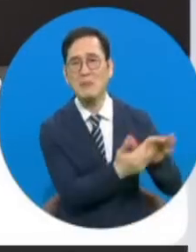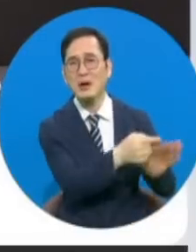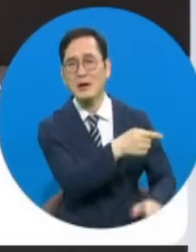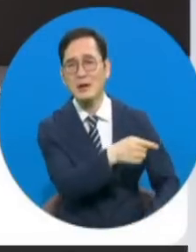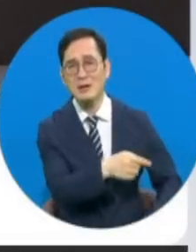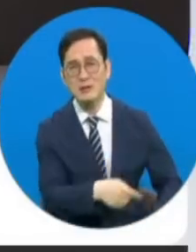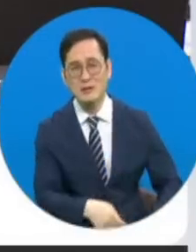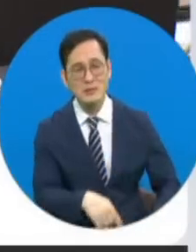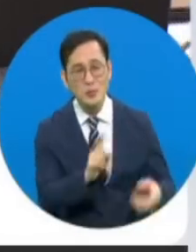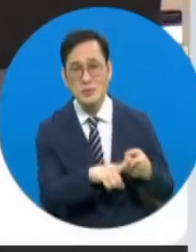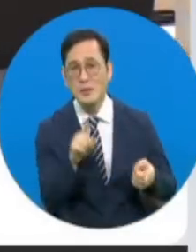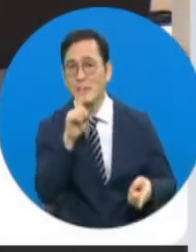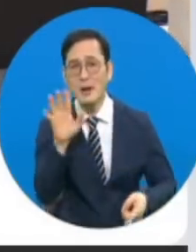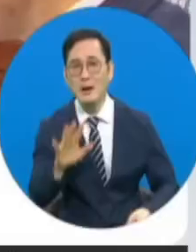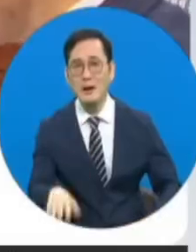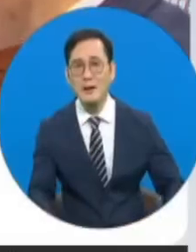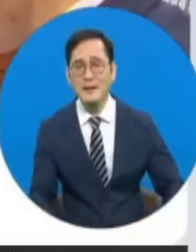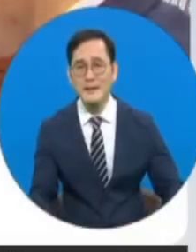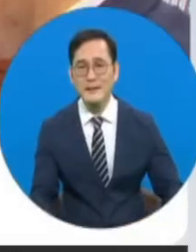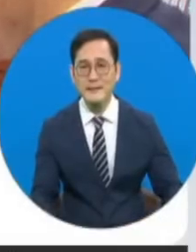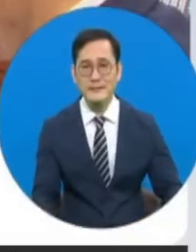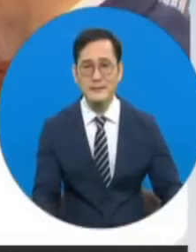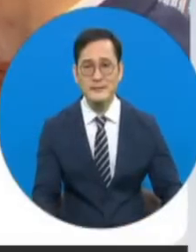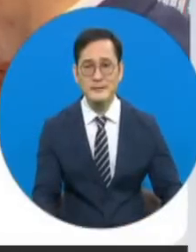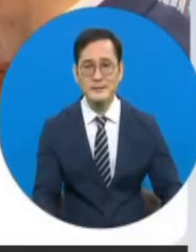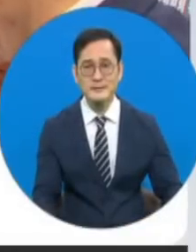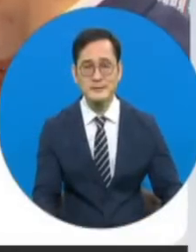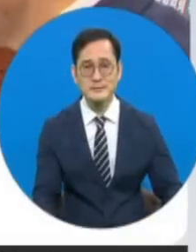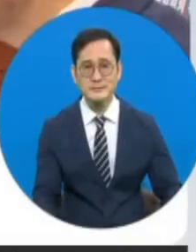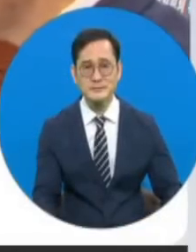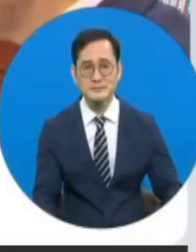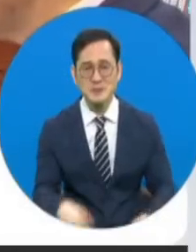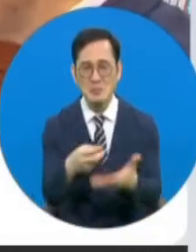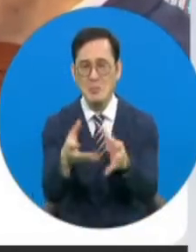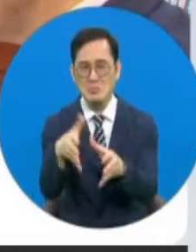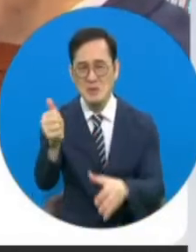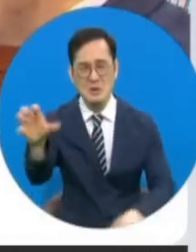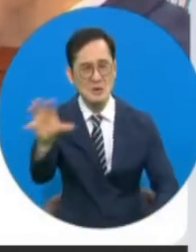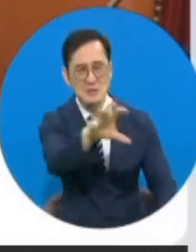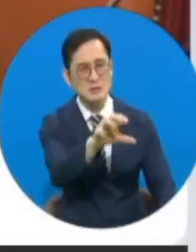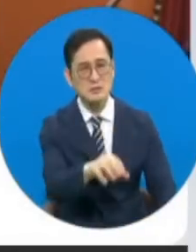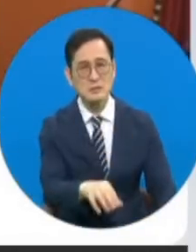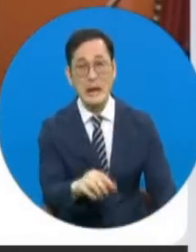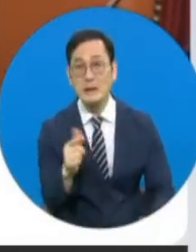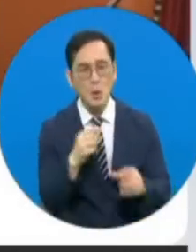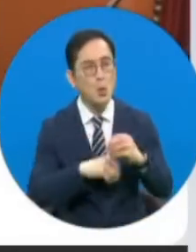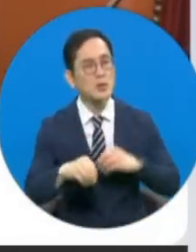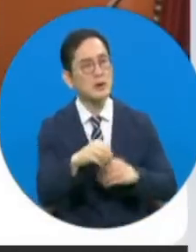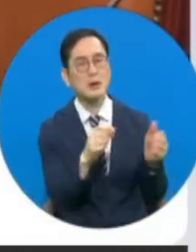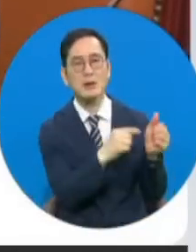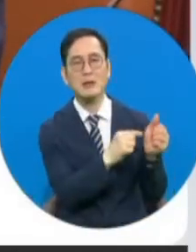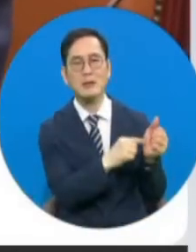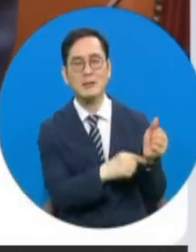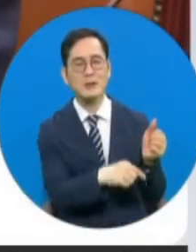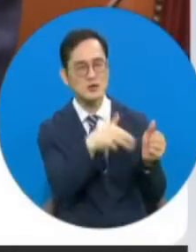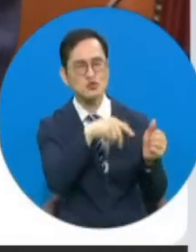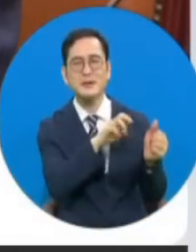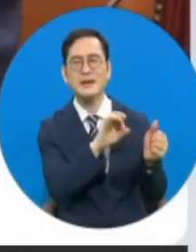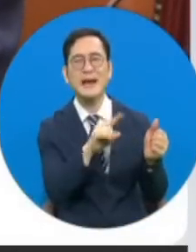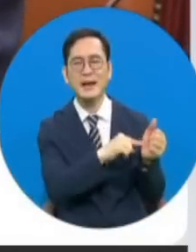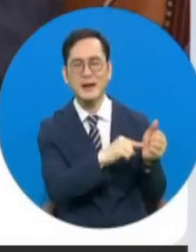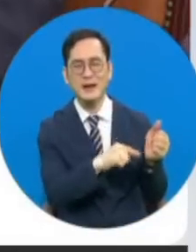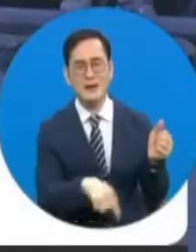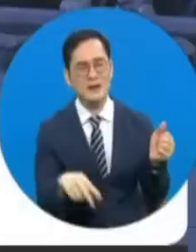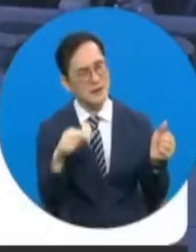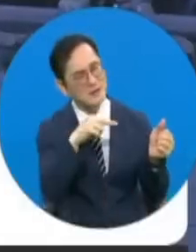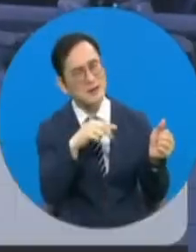건지 이런 측면을 너무 무리해서 일방적으로 재단해서 평가하진 않았으면 좋겠습니다 자 비축력 탄약량이